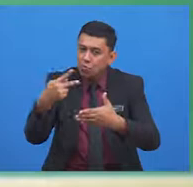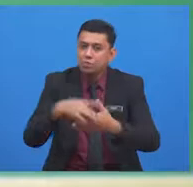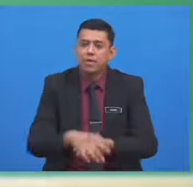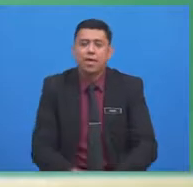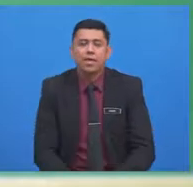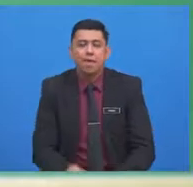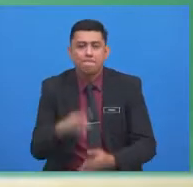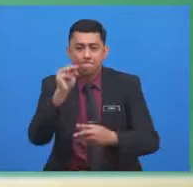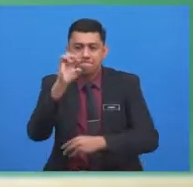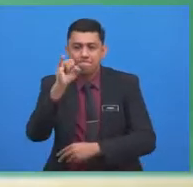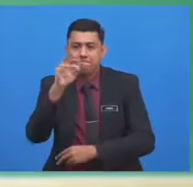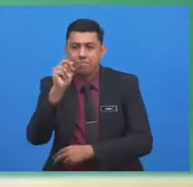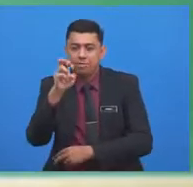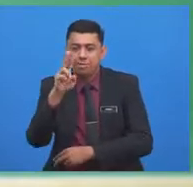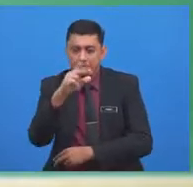luluh hawa.